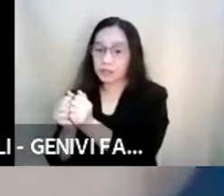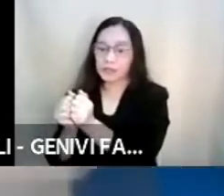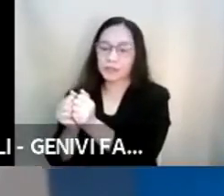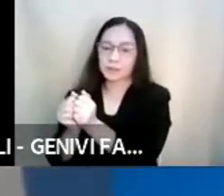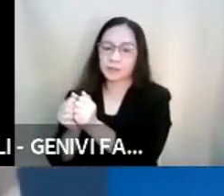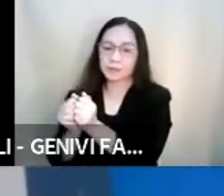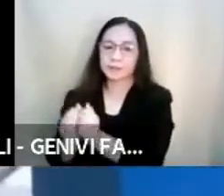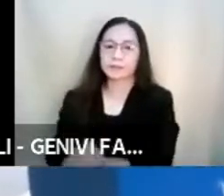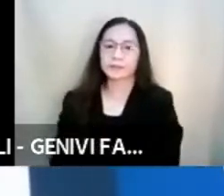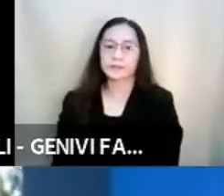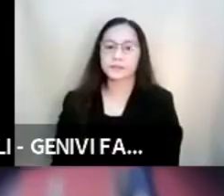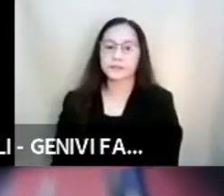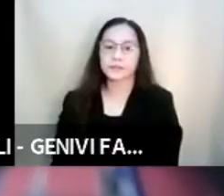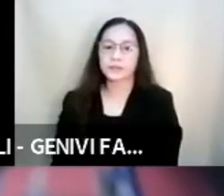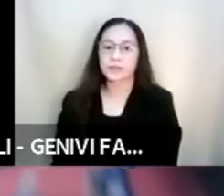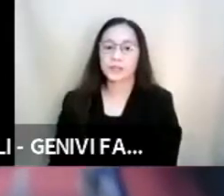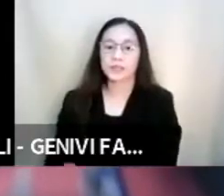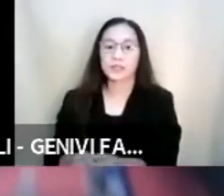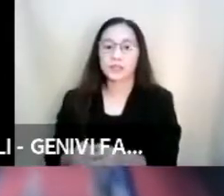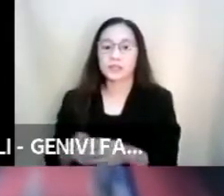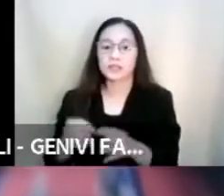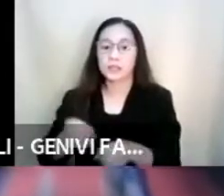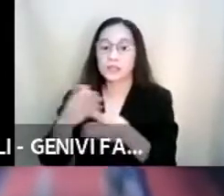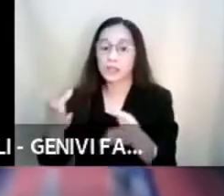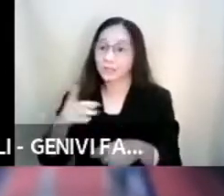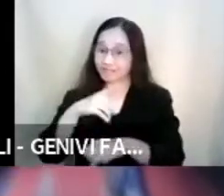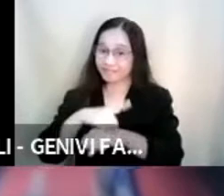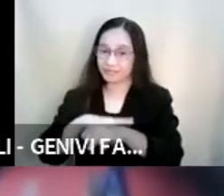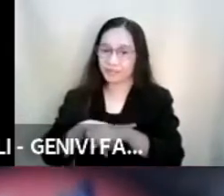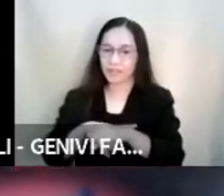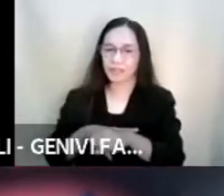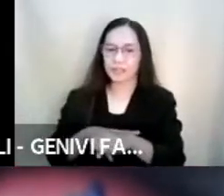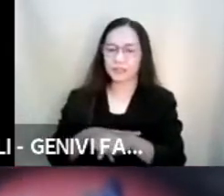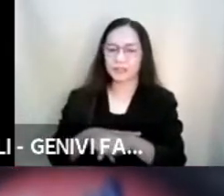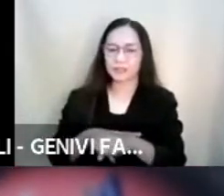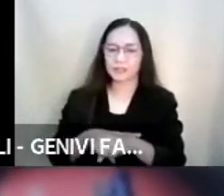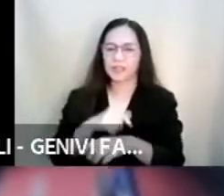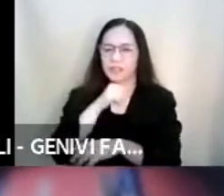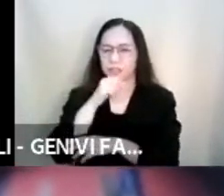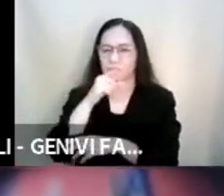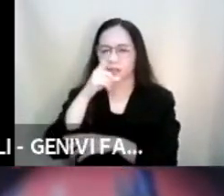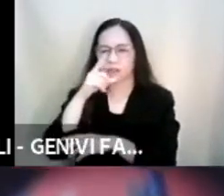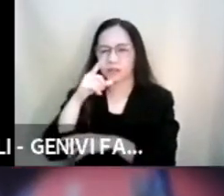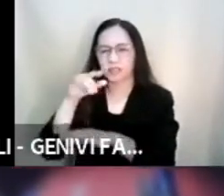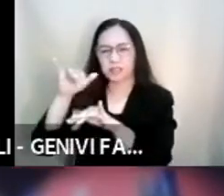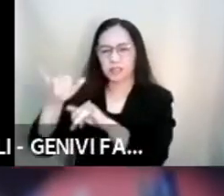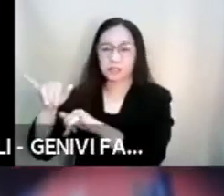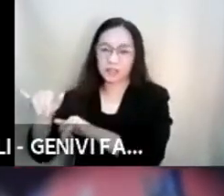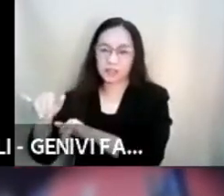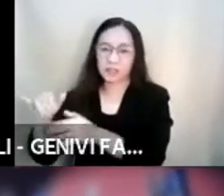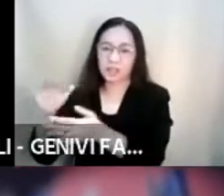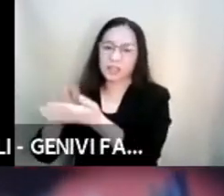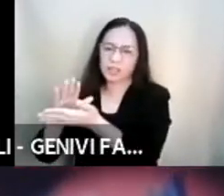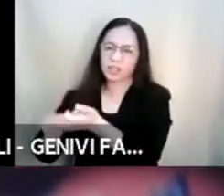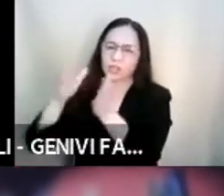Huwag i-bitok yung mga bata, bigyan nyo ng maraming time. Huwag nyo kasi working na sa school, ipapagbahan nyo sa school. Iba